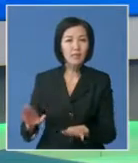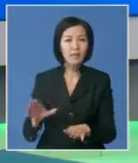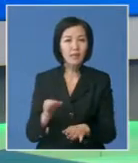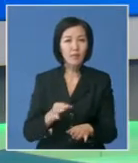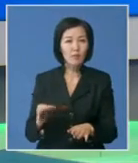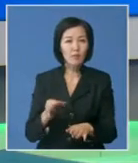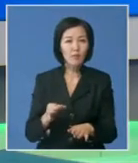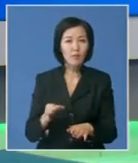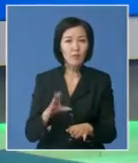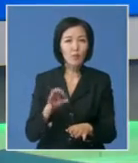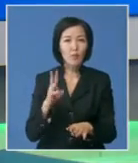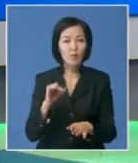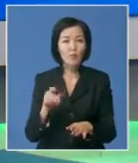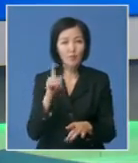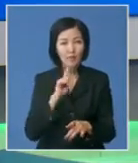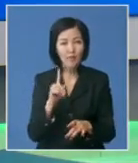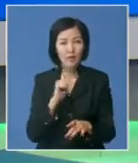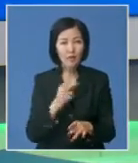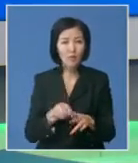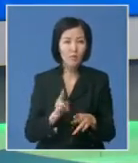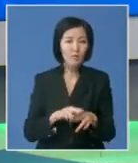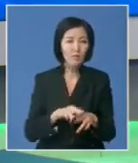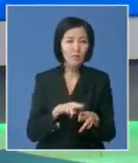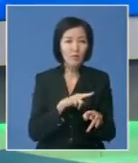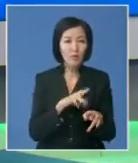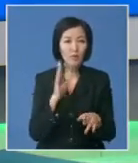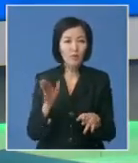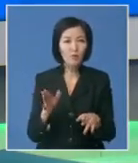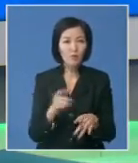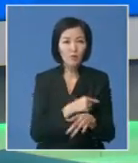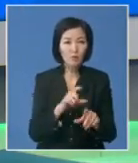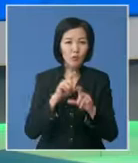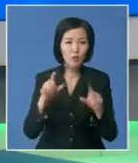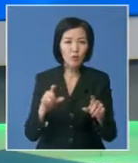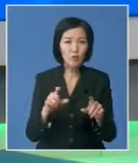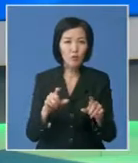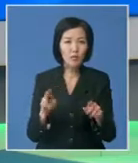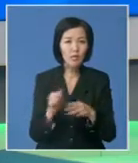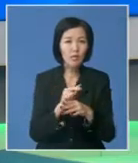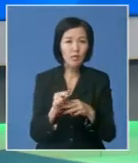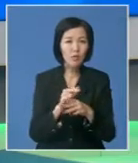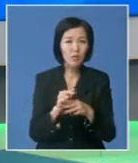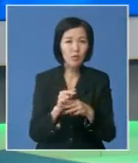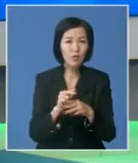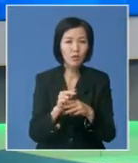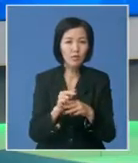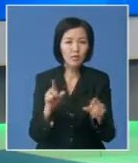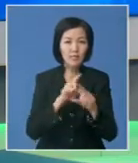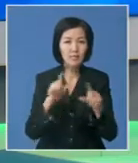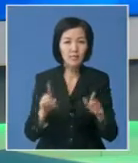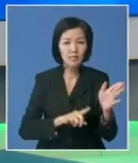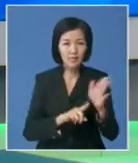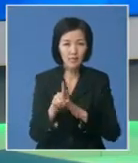more явления это временное он лично проинспектировал будущую амбулаторию реконструкция отведенного для нее здания уже